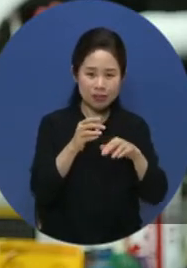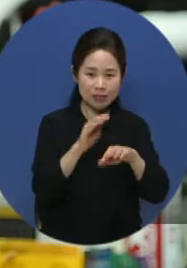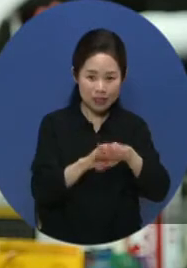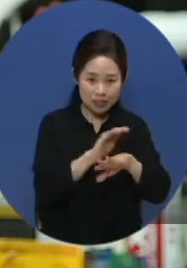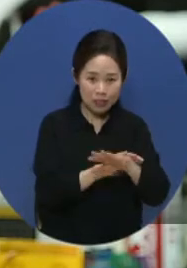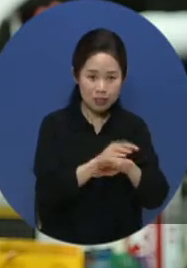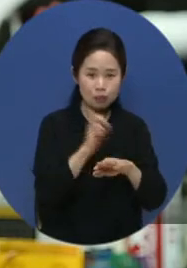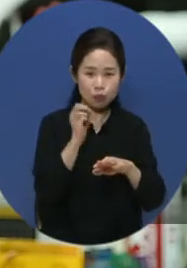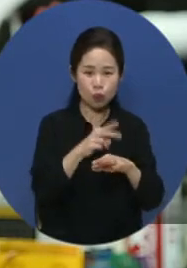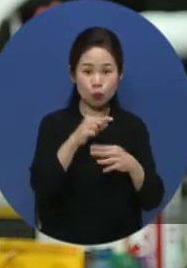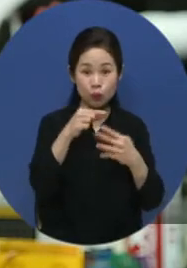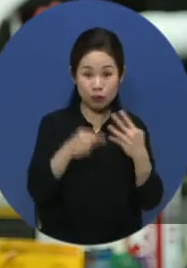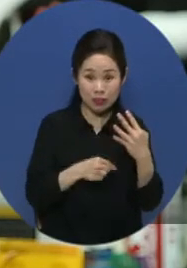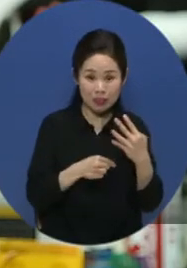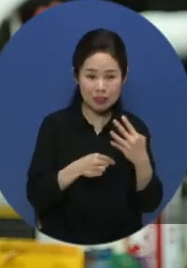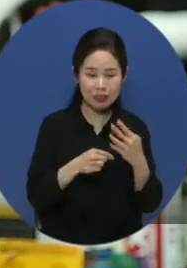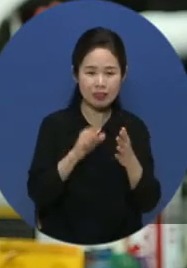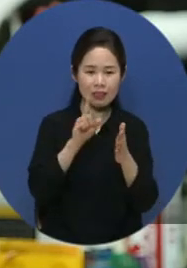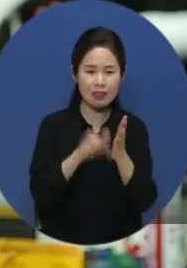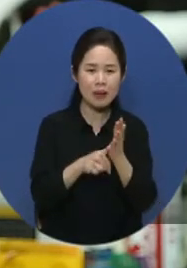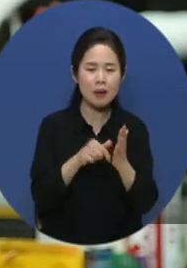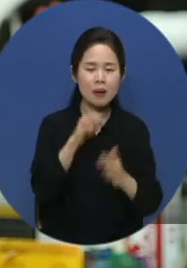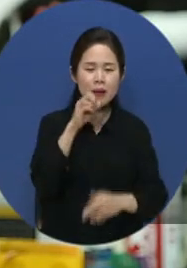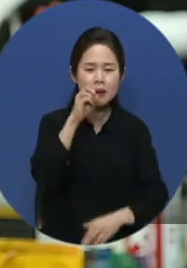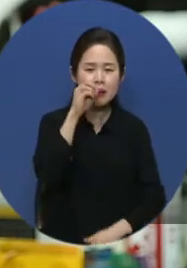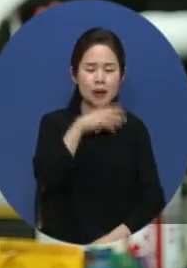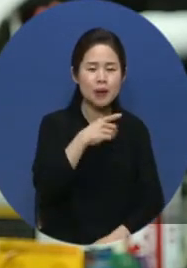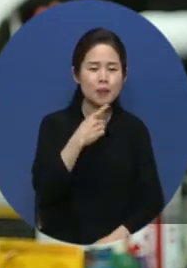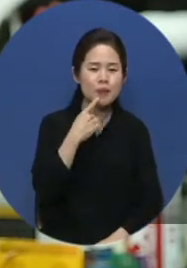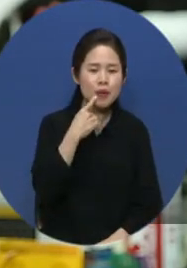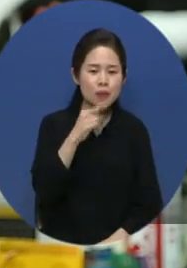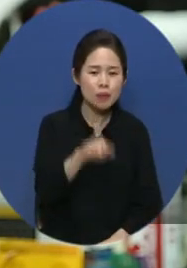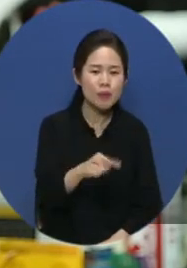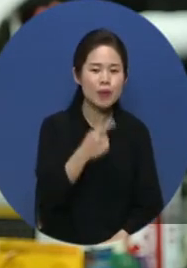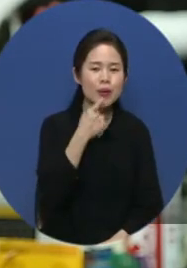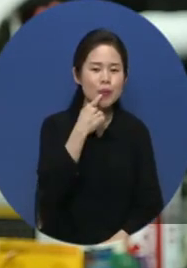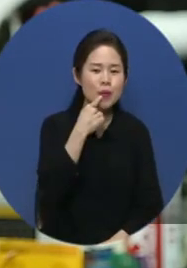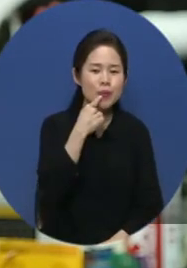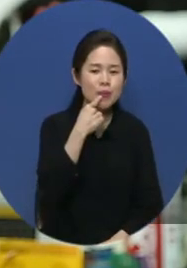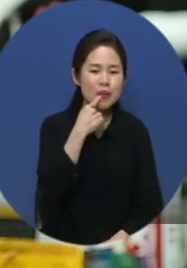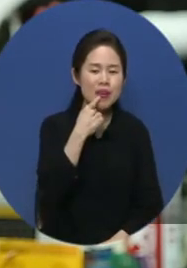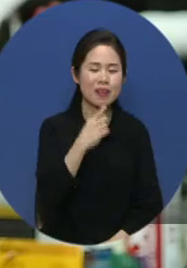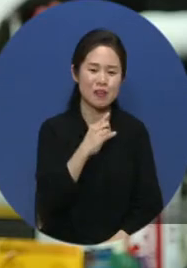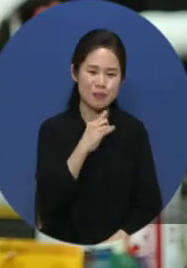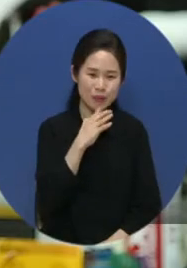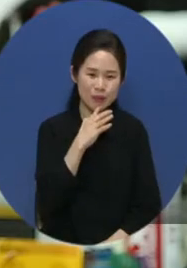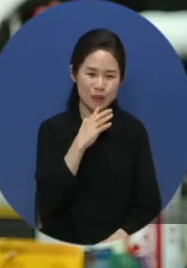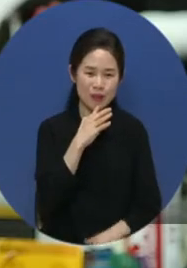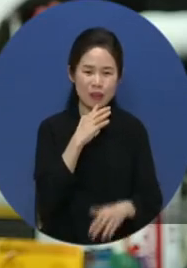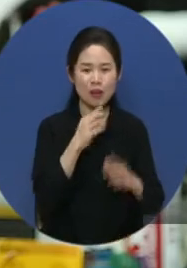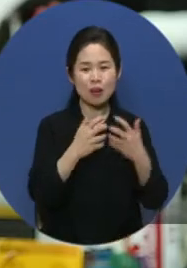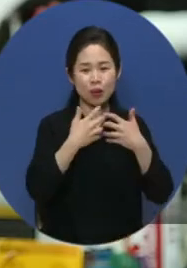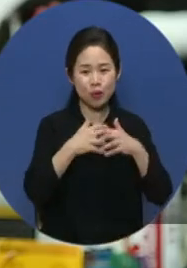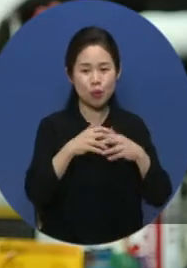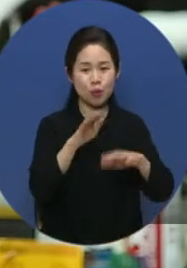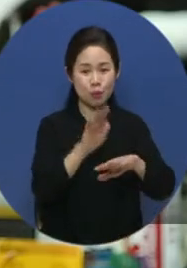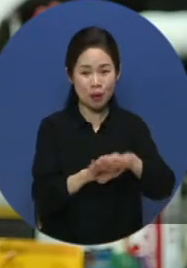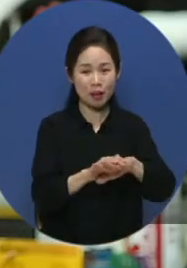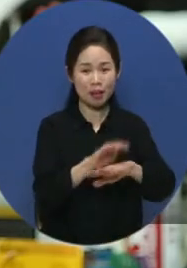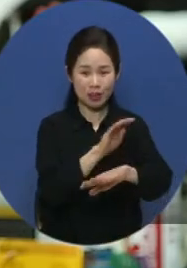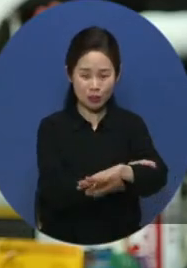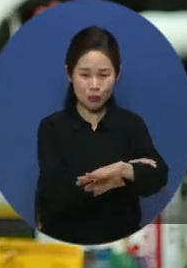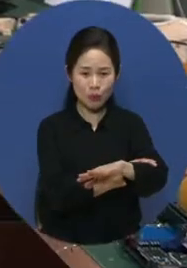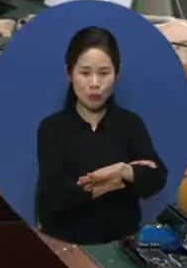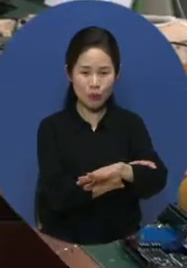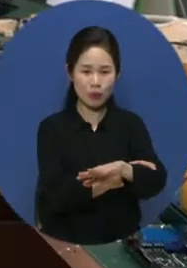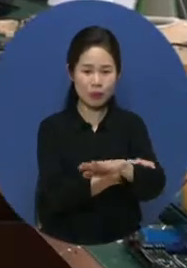진행을 하면서 어느 정도 맛배기 정도라고 해야 되나, 그런 로봇 팔 뭐 로봇 손 그쪽으로 이제 접할